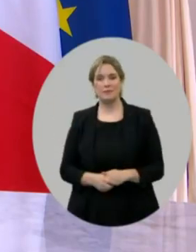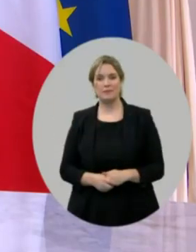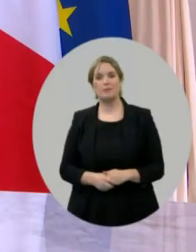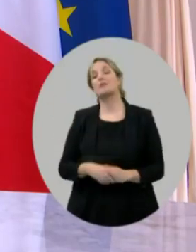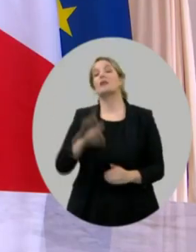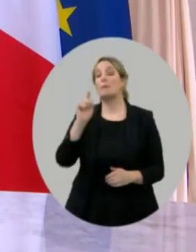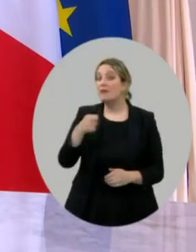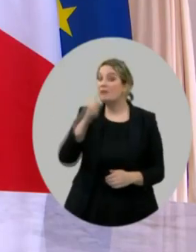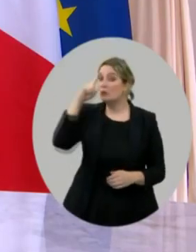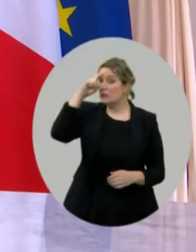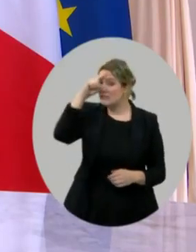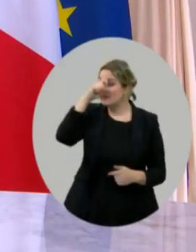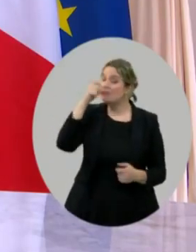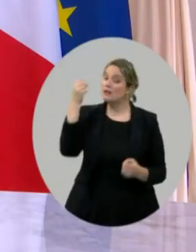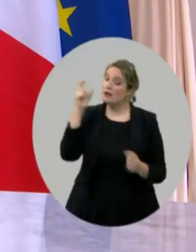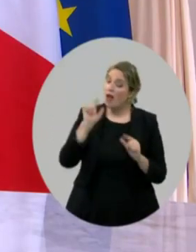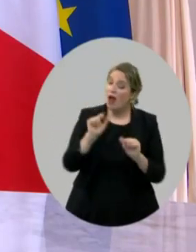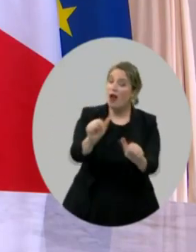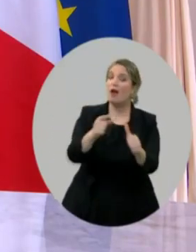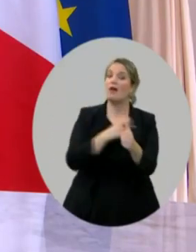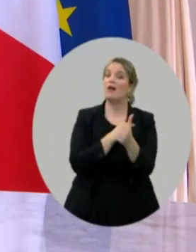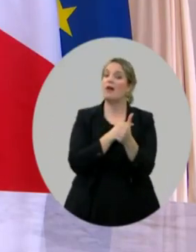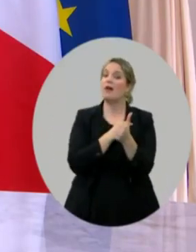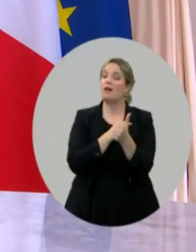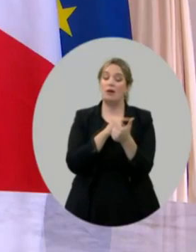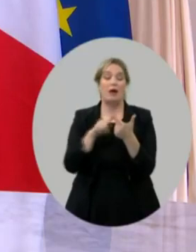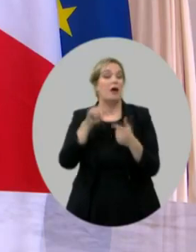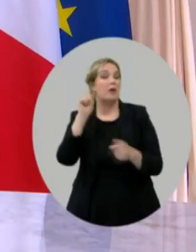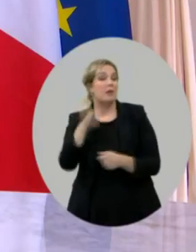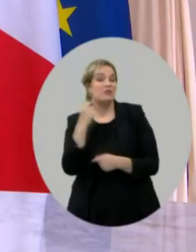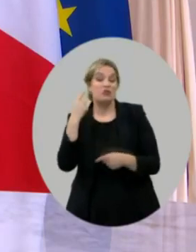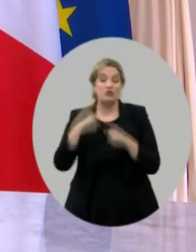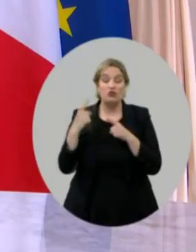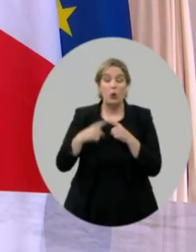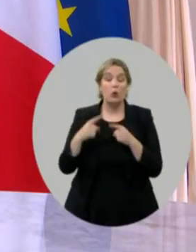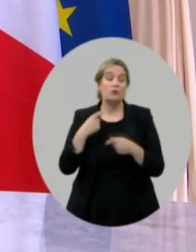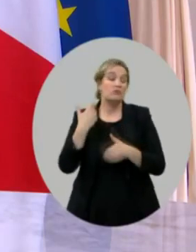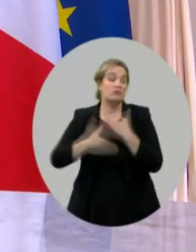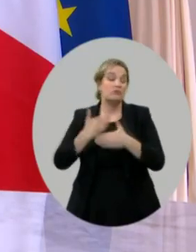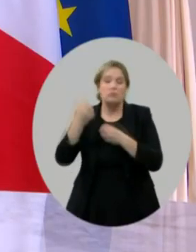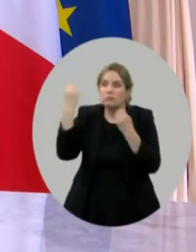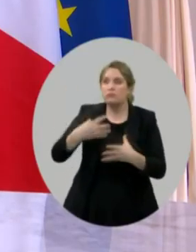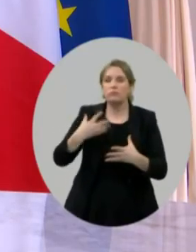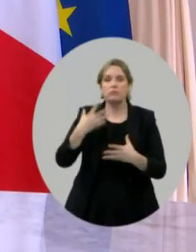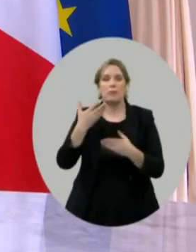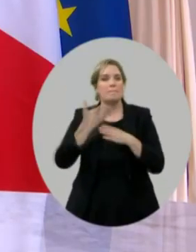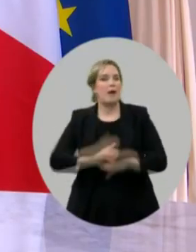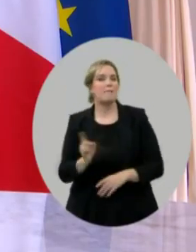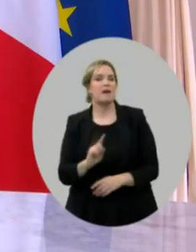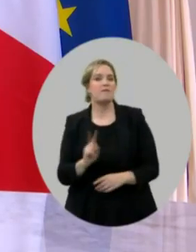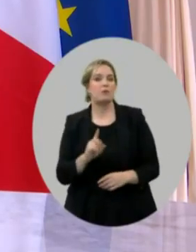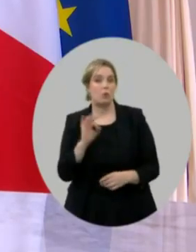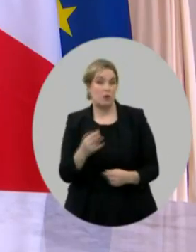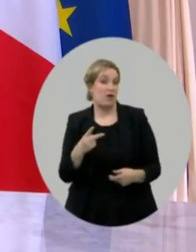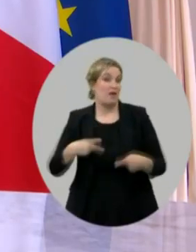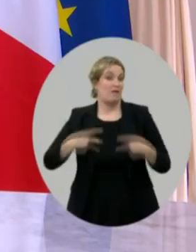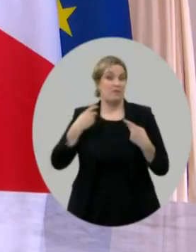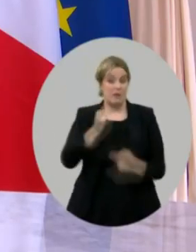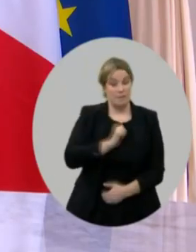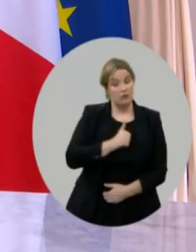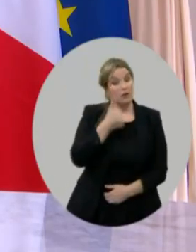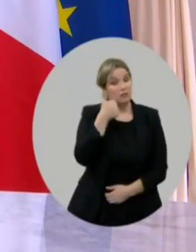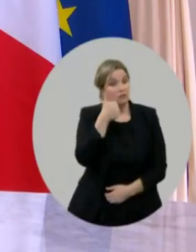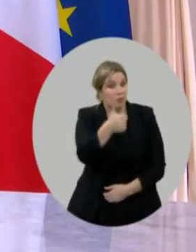Il y aura des difficultés. Il y aura sans doute des choses que nous n'avons pas prévues. Vous aurez peut-être dans vos vies